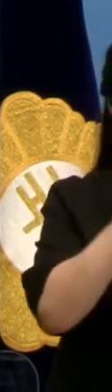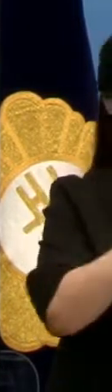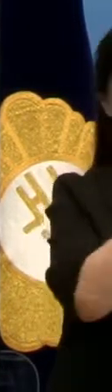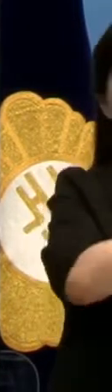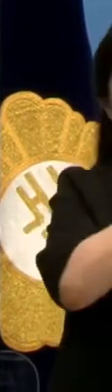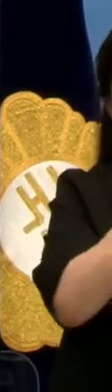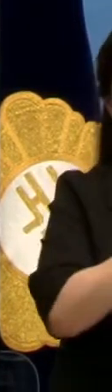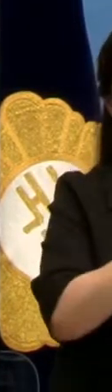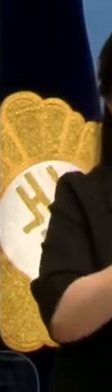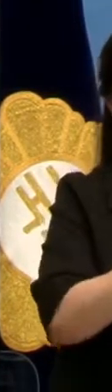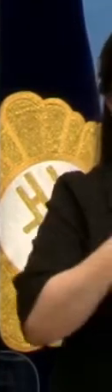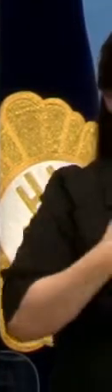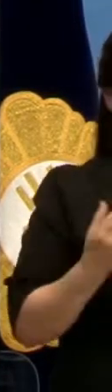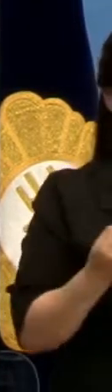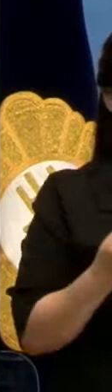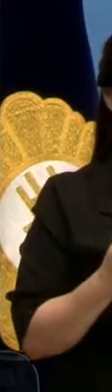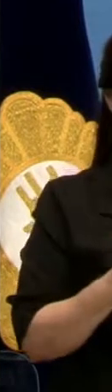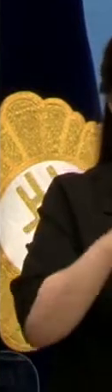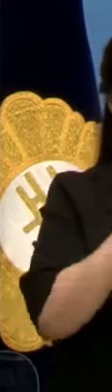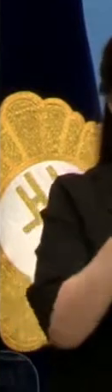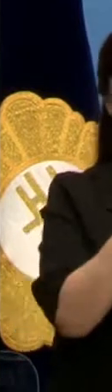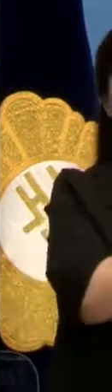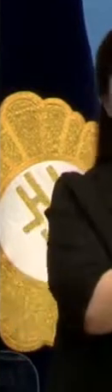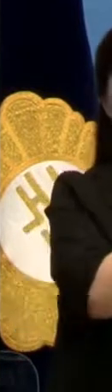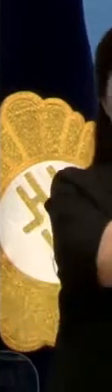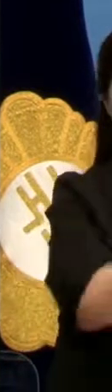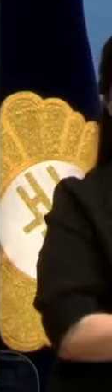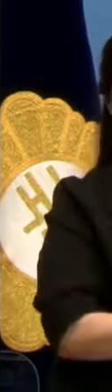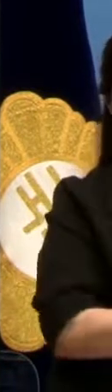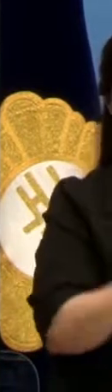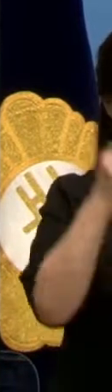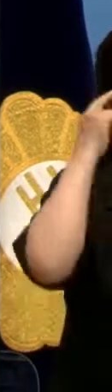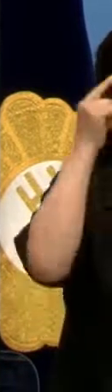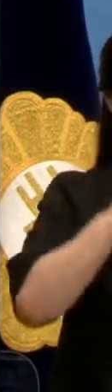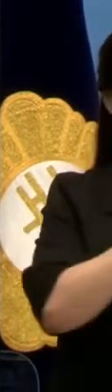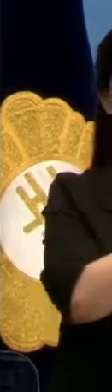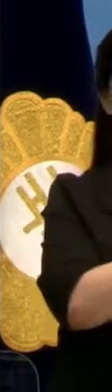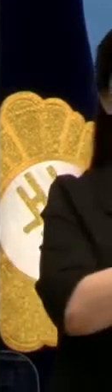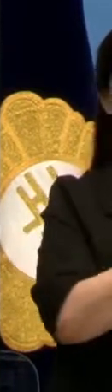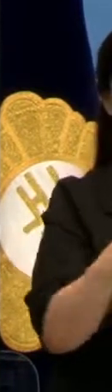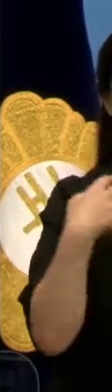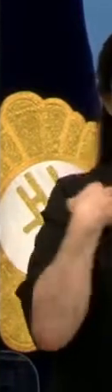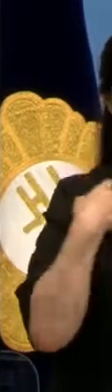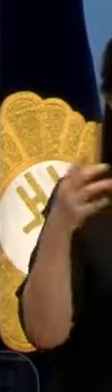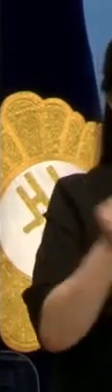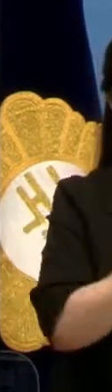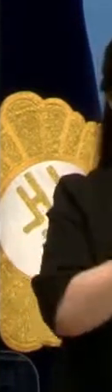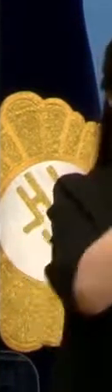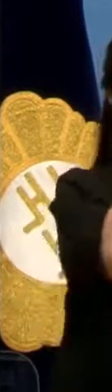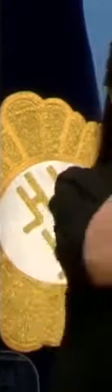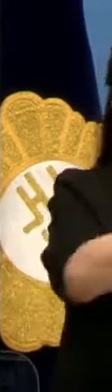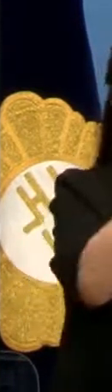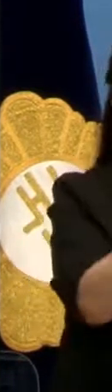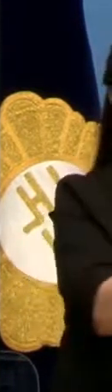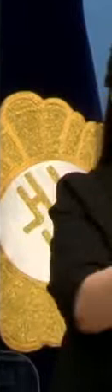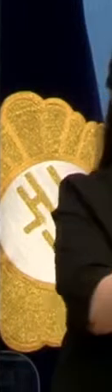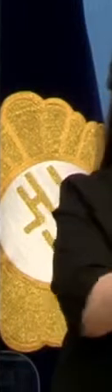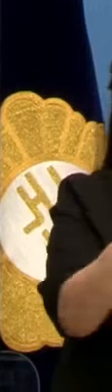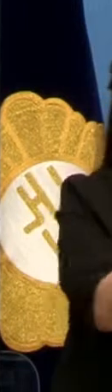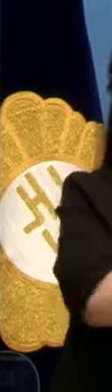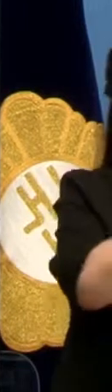시작합시다. 저 역시 해당 법안들의 대표 발의 의원으로서 그리고 기본소득의 실현을 목표로 하는